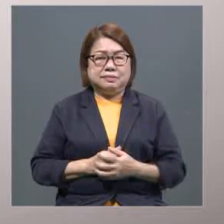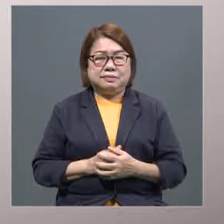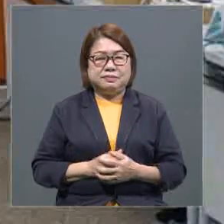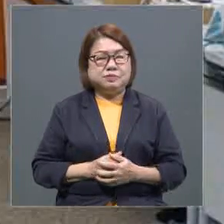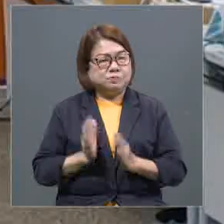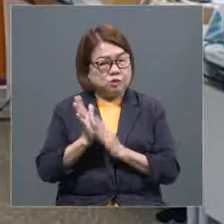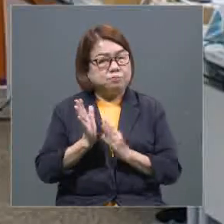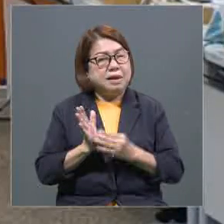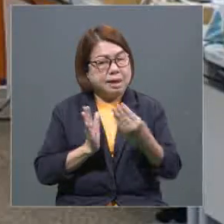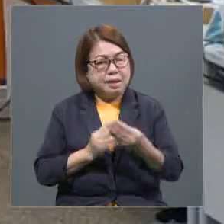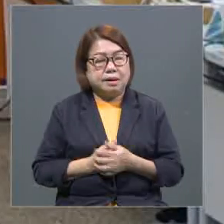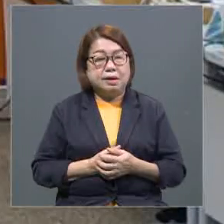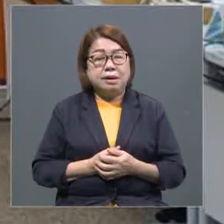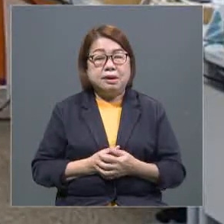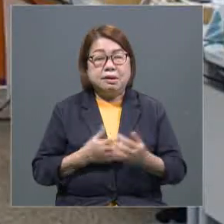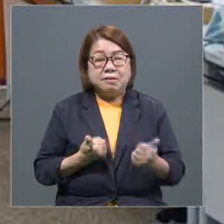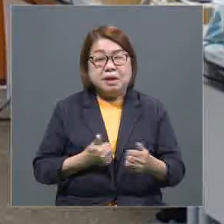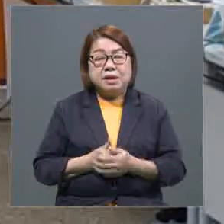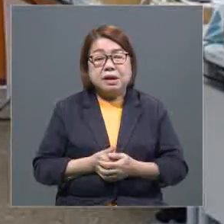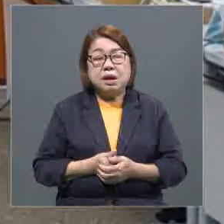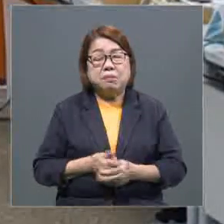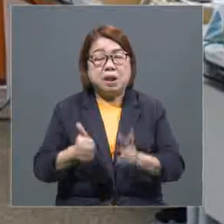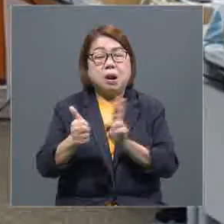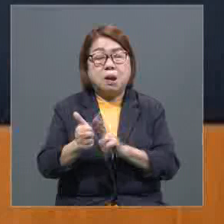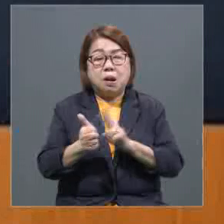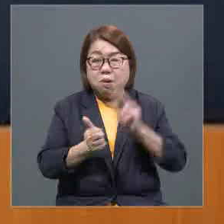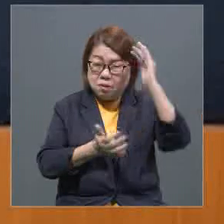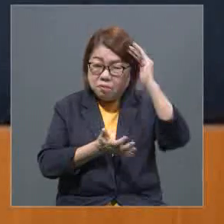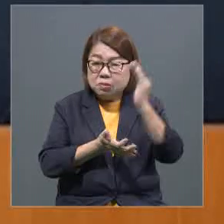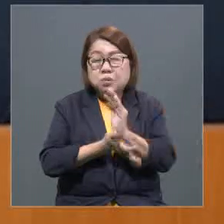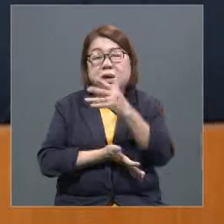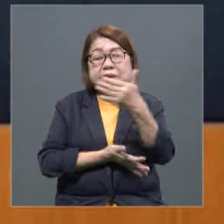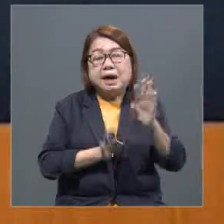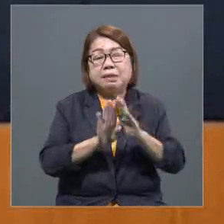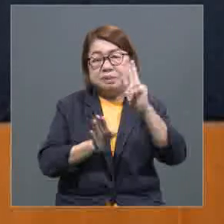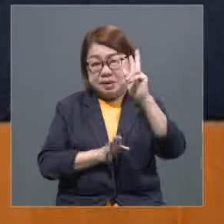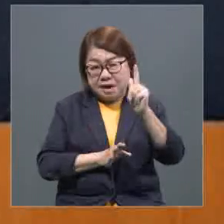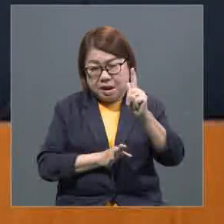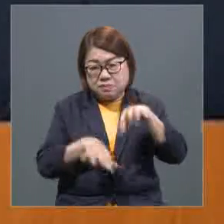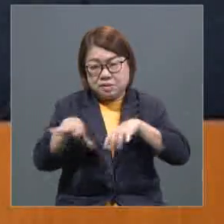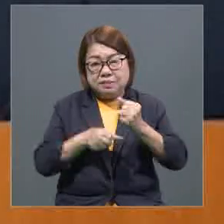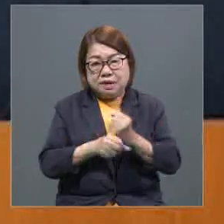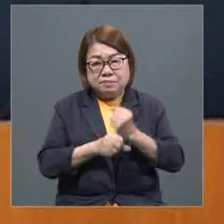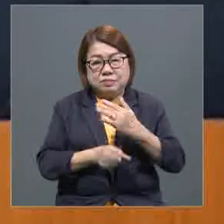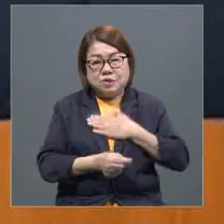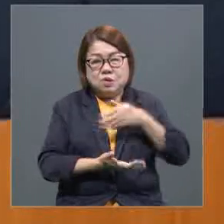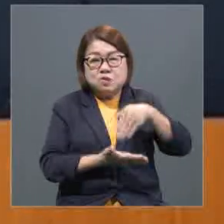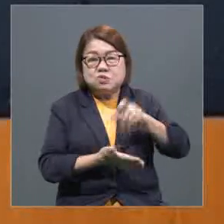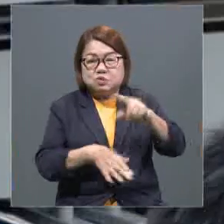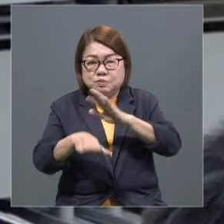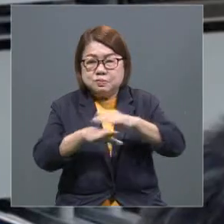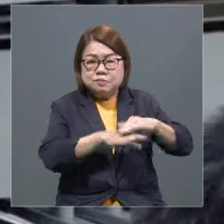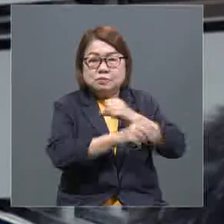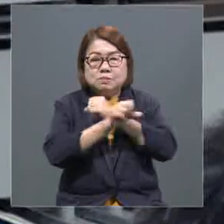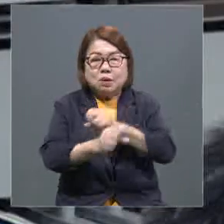โดยวันนี้ทางด้านพล.ตำรวจโทกรชัยคล้ายคลึงผู้ช่วยผู้บัญชาการตำรวจแห่งชาติแถลงผลการดำเนินงานของศูนย์อำนวยการป้องกันและลด